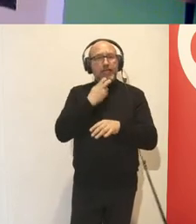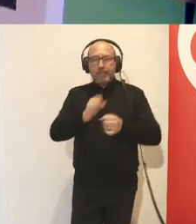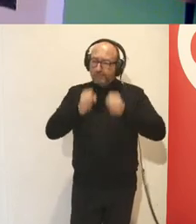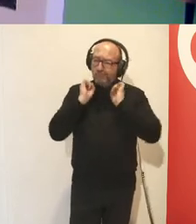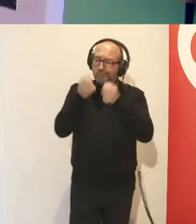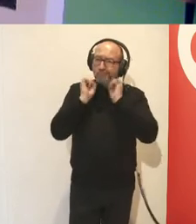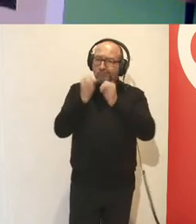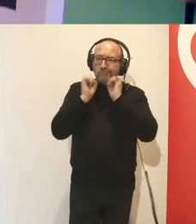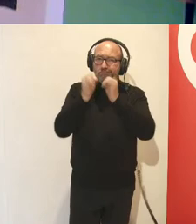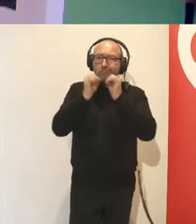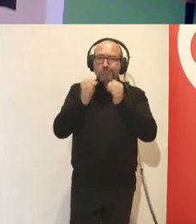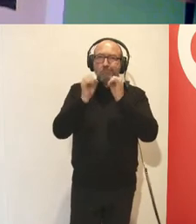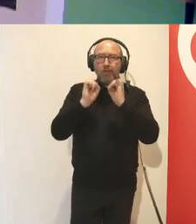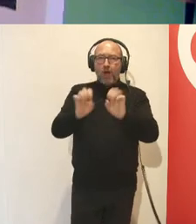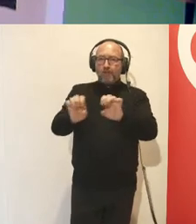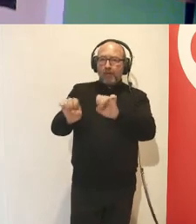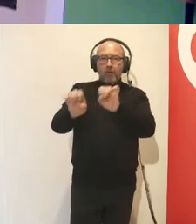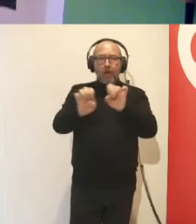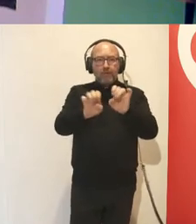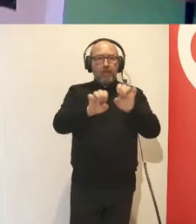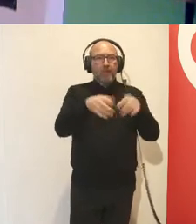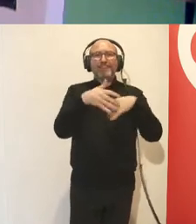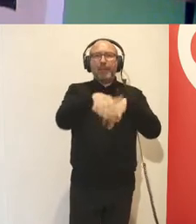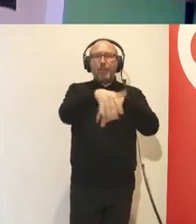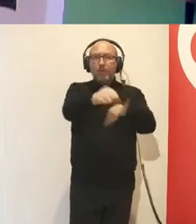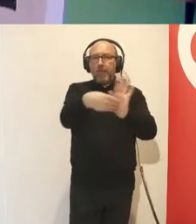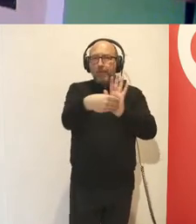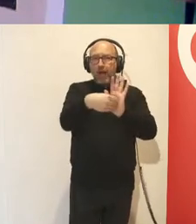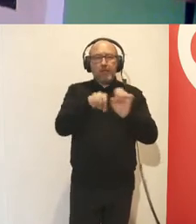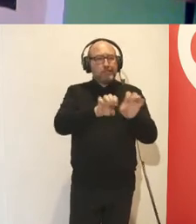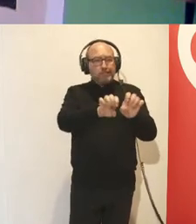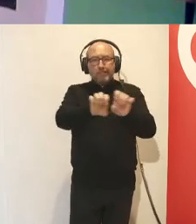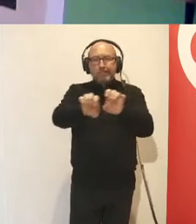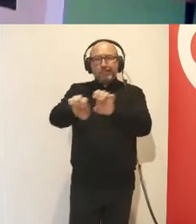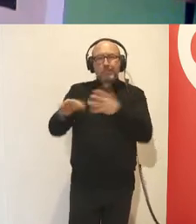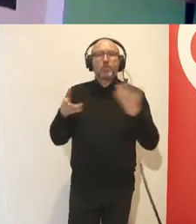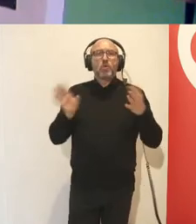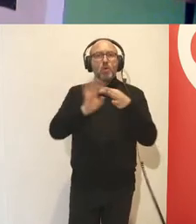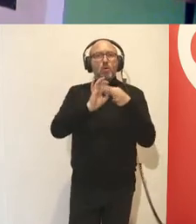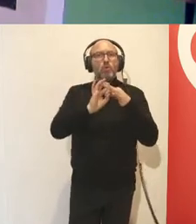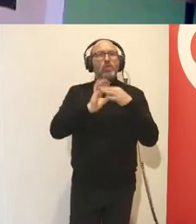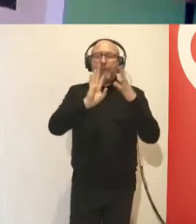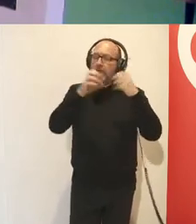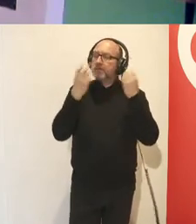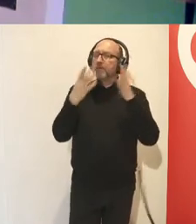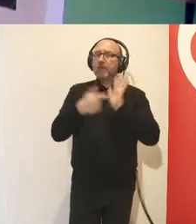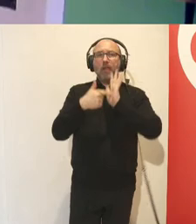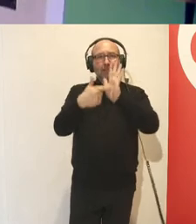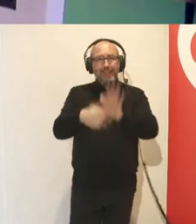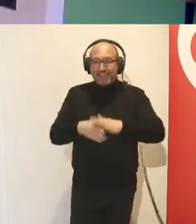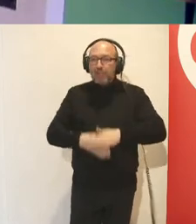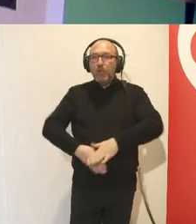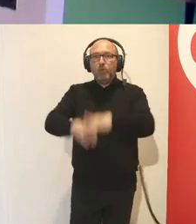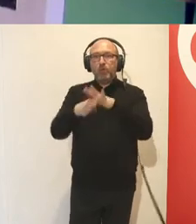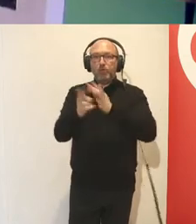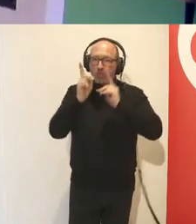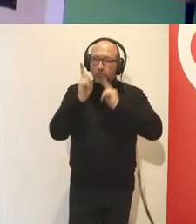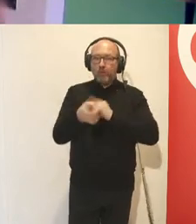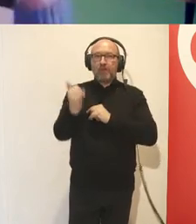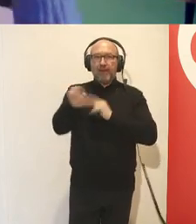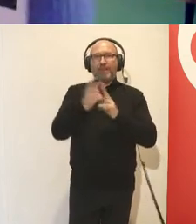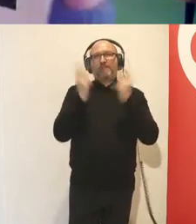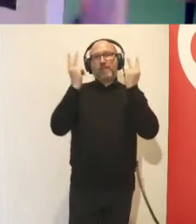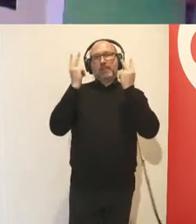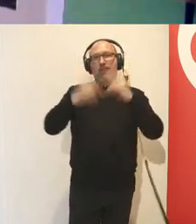auch wenn um aufzuklären die auf demonstrationen geben die zusammenhänge aufzeigen dass man hier unterstützt das ist glaube ich wichtiger also